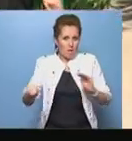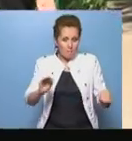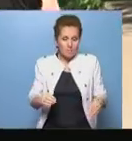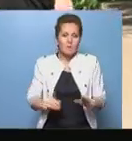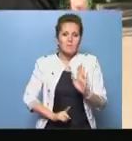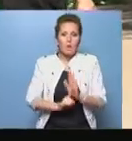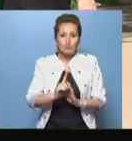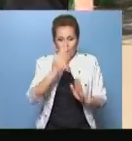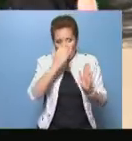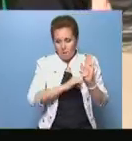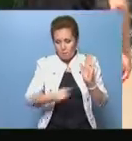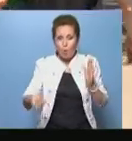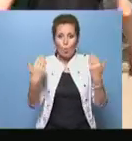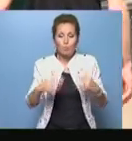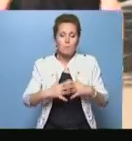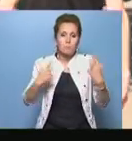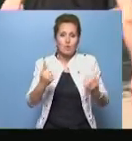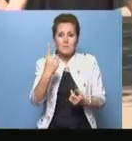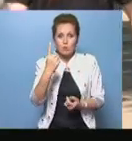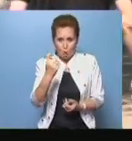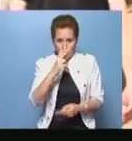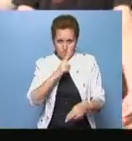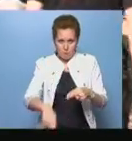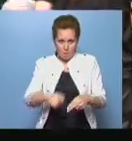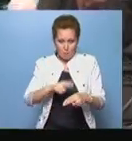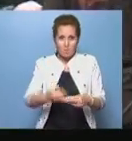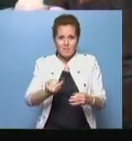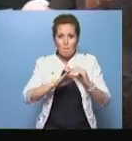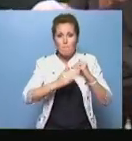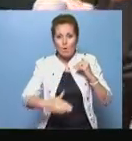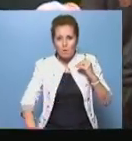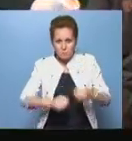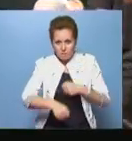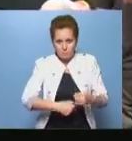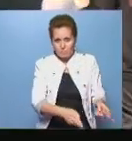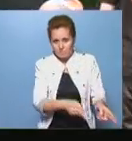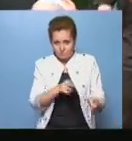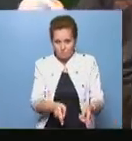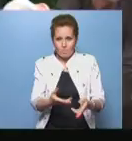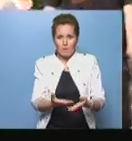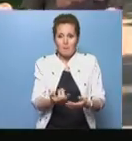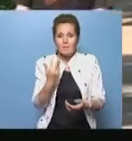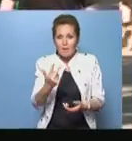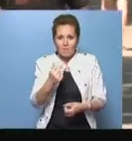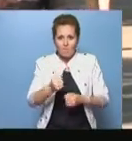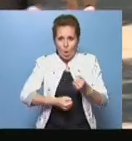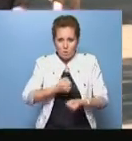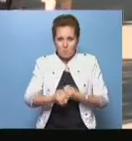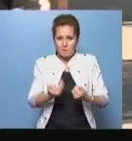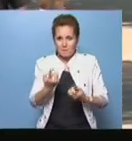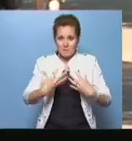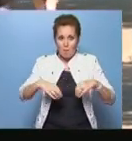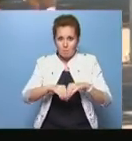больше сотни пропаж. И каждый второй угнан из подъездов. На днях сразу 3 велосипеда увели с подноса целой семьи. И шансов